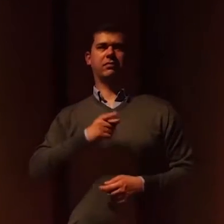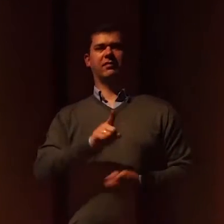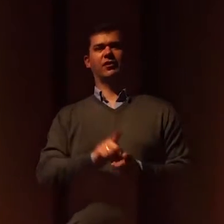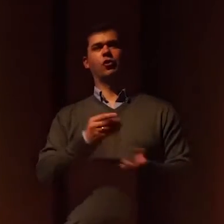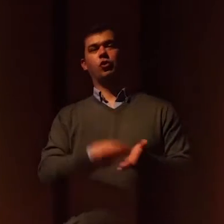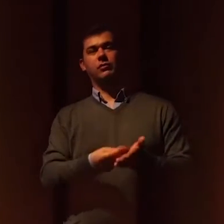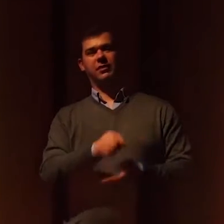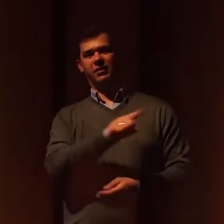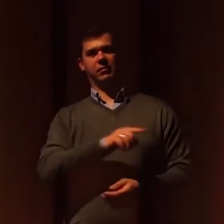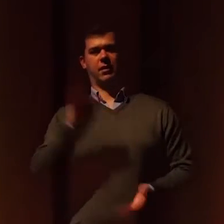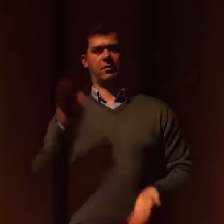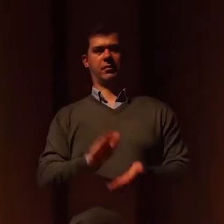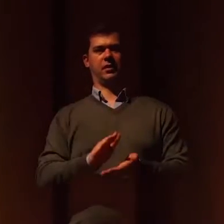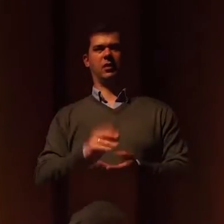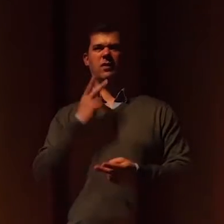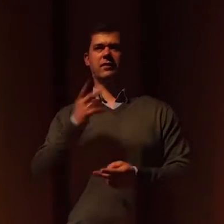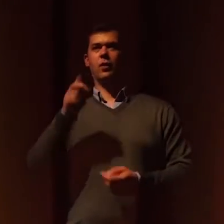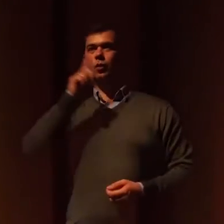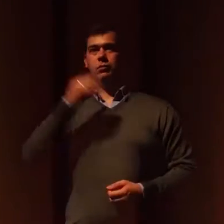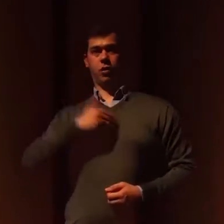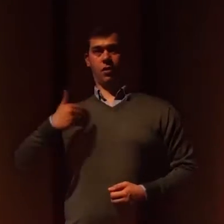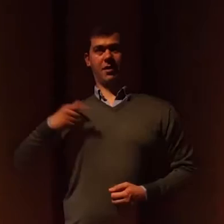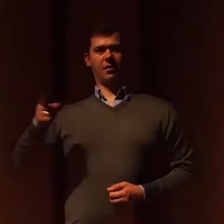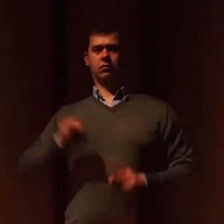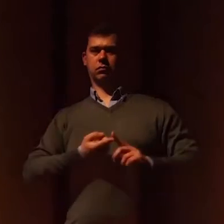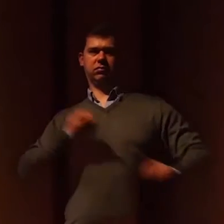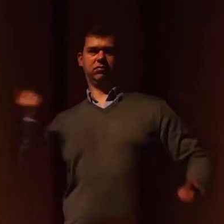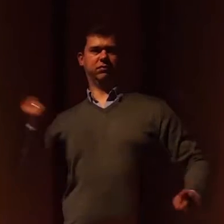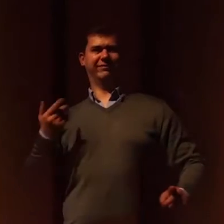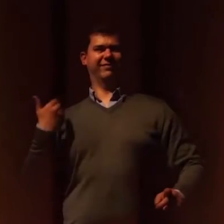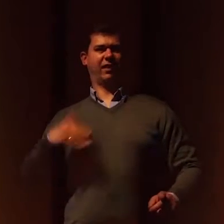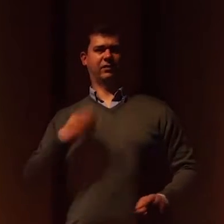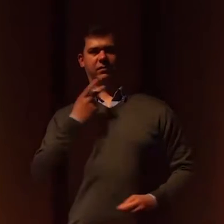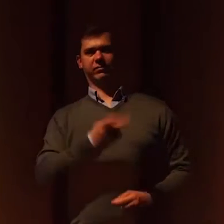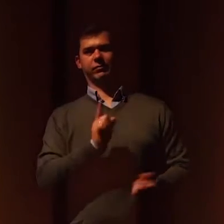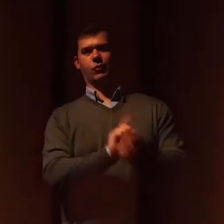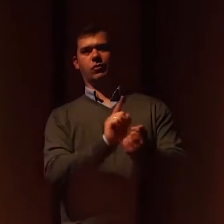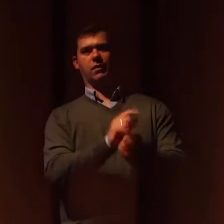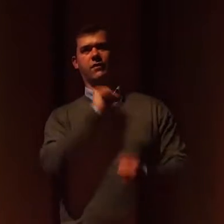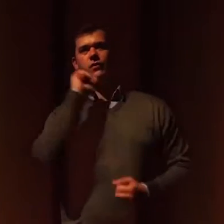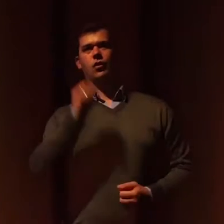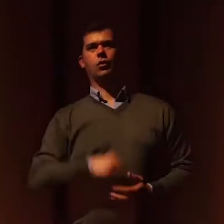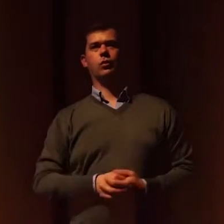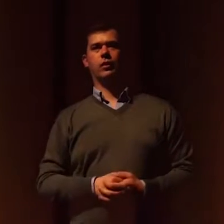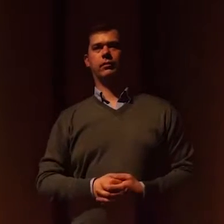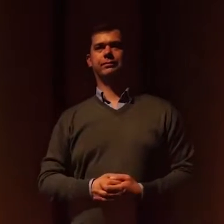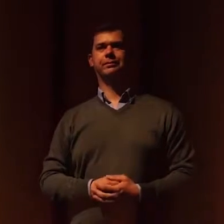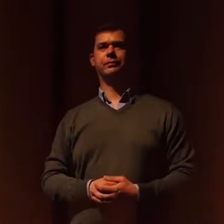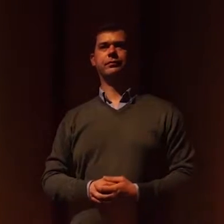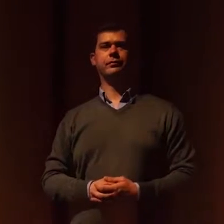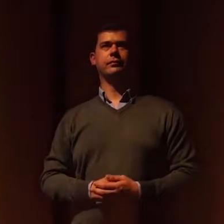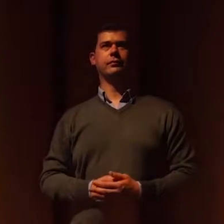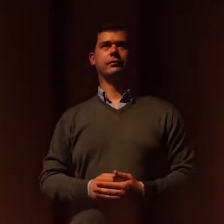wśród wobec których dystans społecznych tych które w Polsce zamieszkują dystans społeczny jest pod różnymi